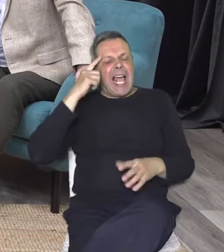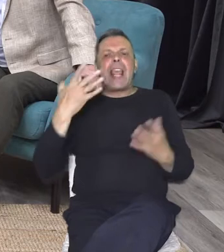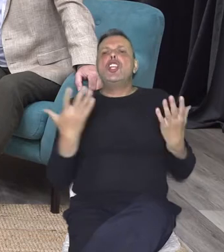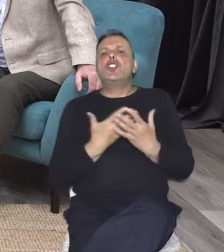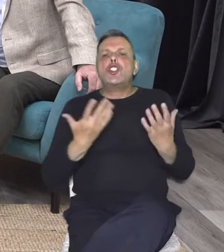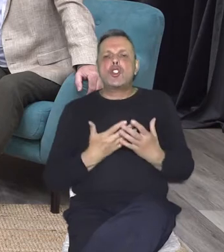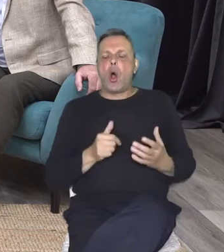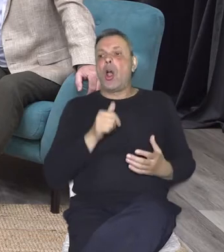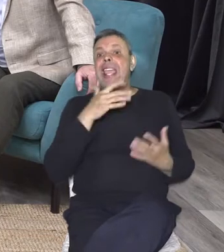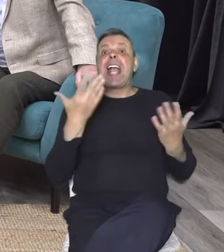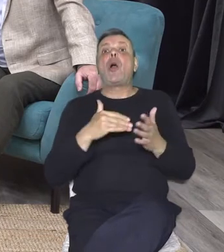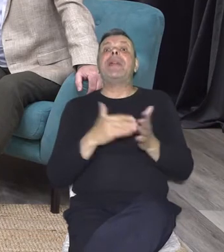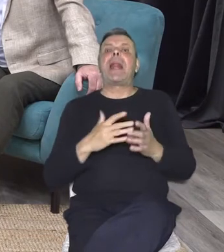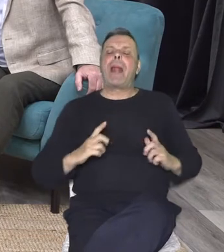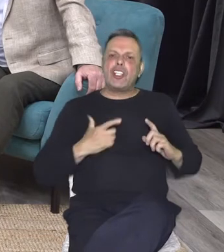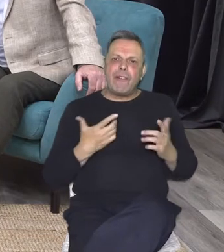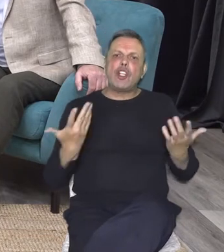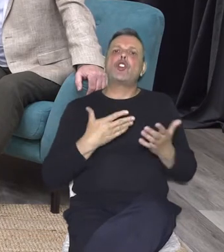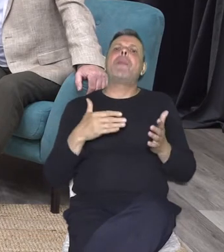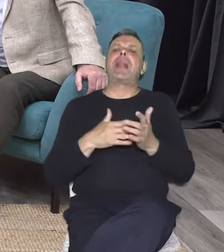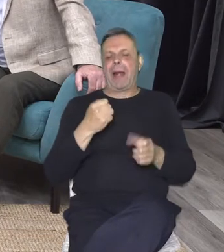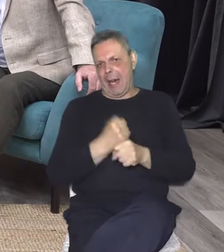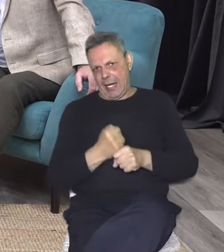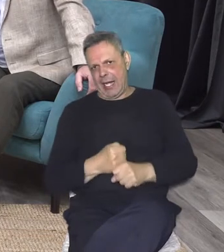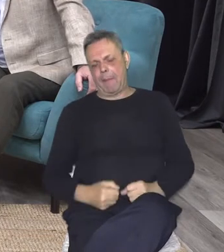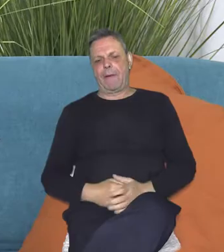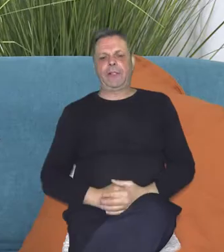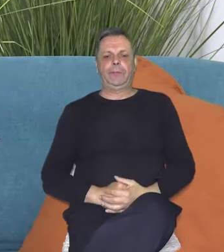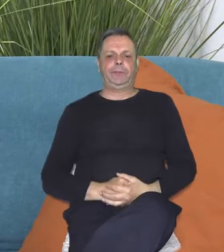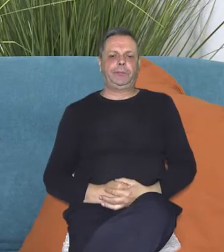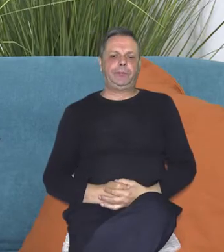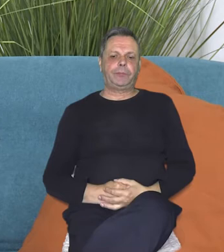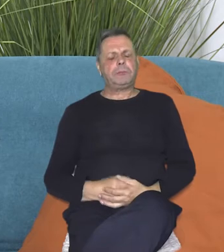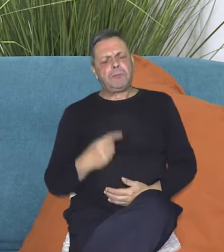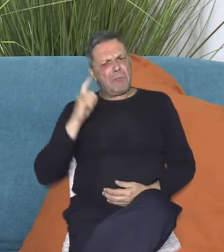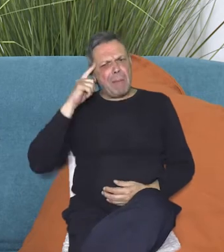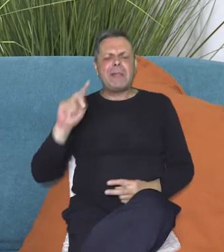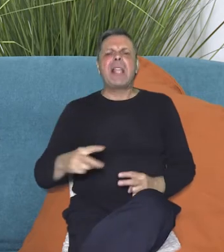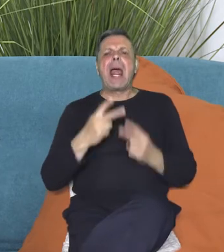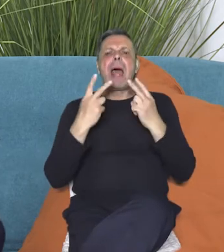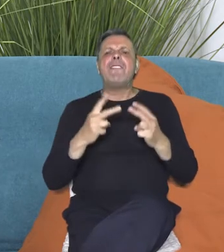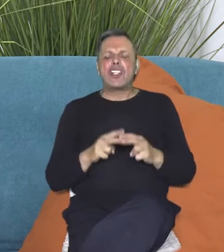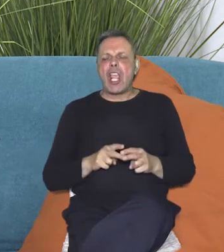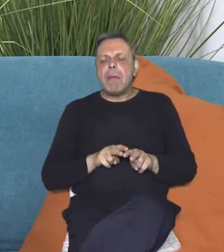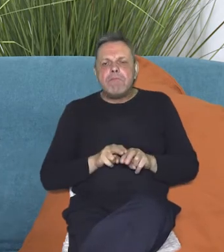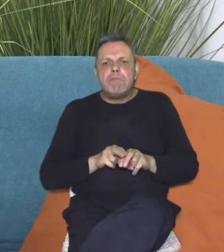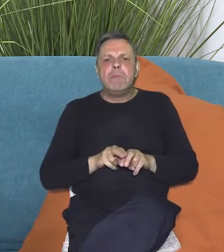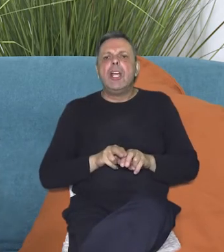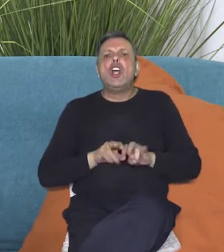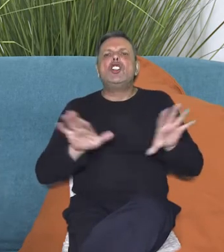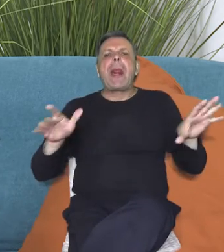znaju što bi, kako bi trebali živjeti i što bi trebali izbjegavati. Eto. Tako, mislim da je najbitnije ovo širenje. Ova